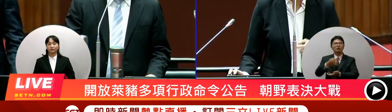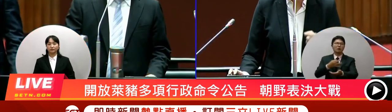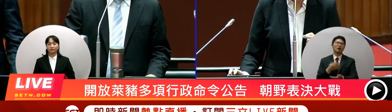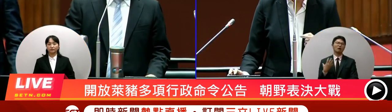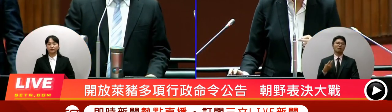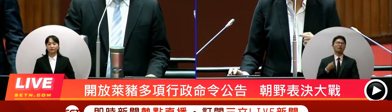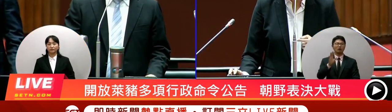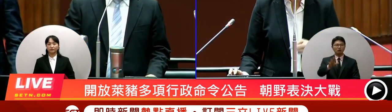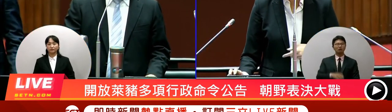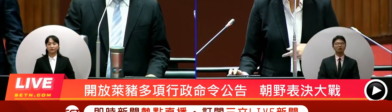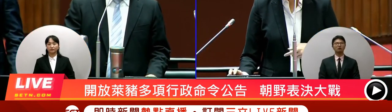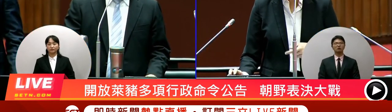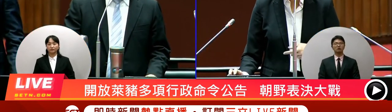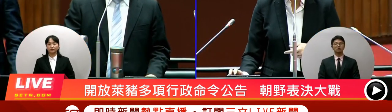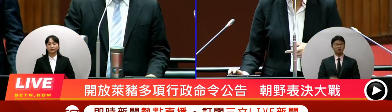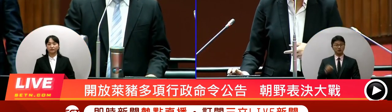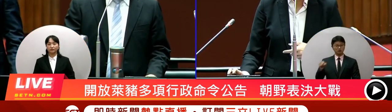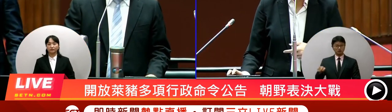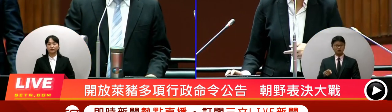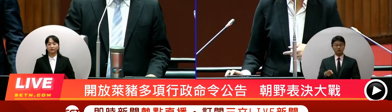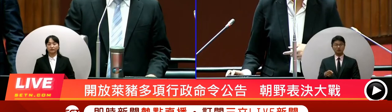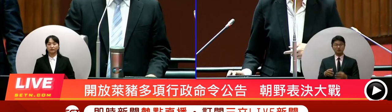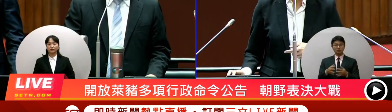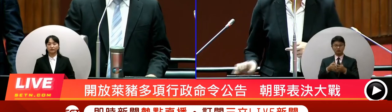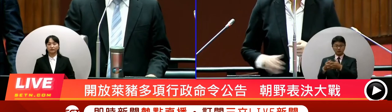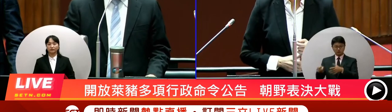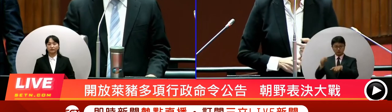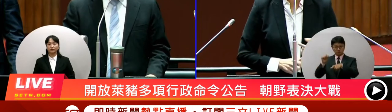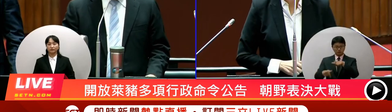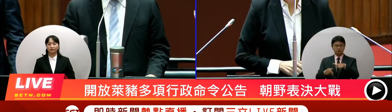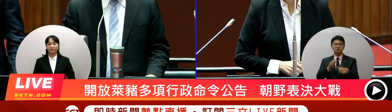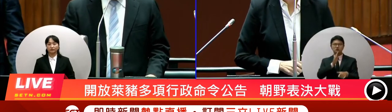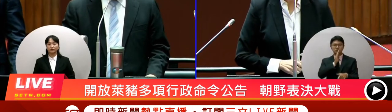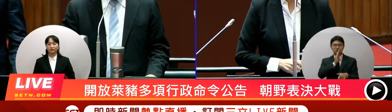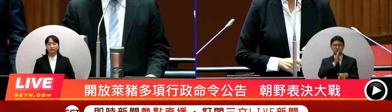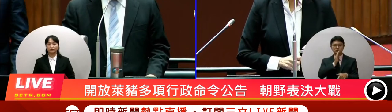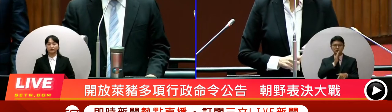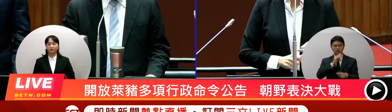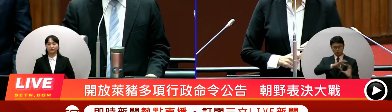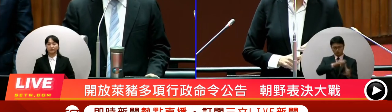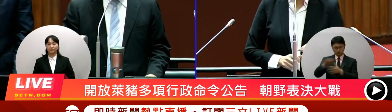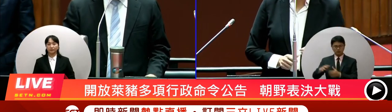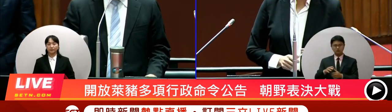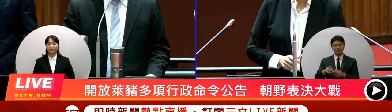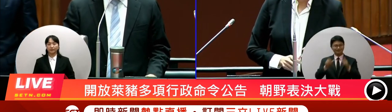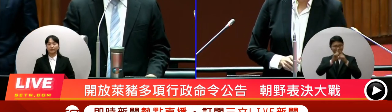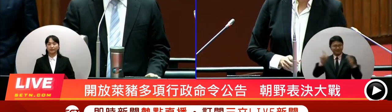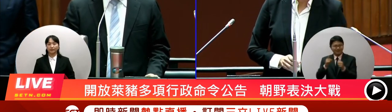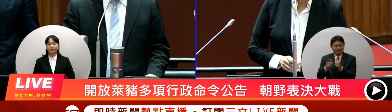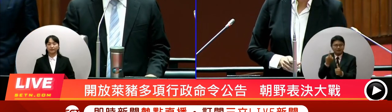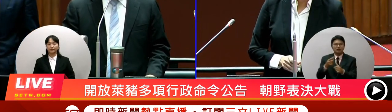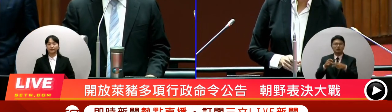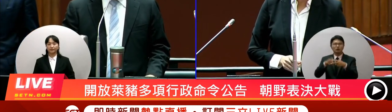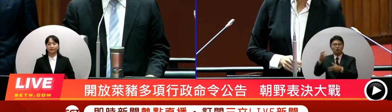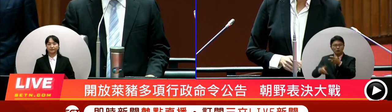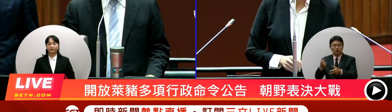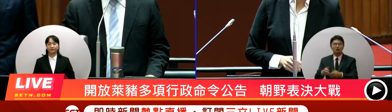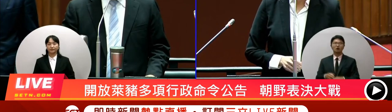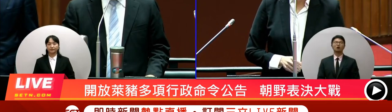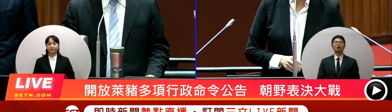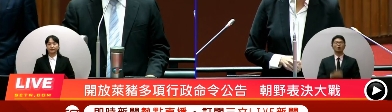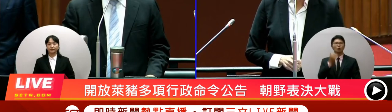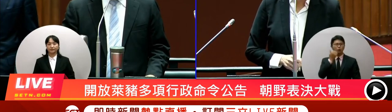这个史密斯菲尔德呢目前还是全世界最大的猪肉加工厂。院长，我想要提醒你，如果台湾人捡中国人不吃的瘦肉精起